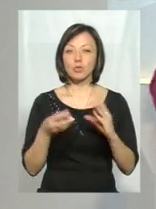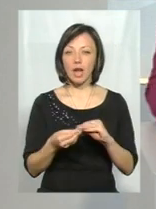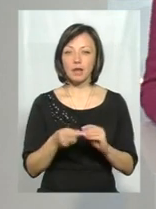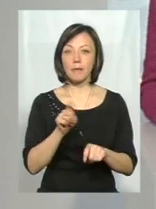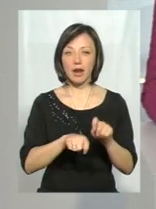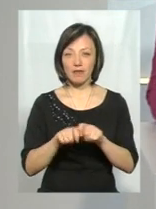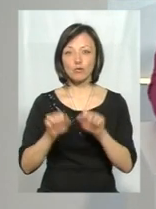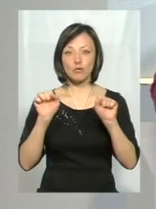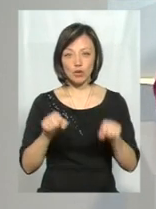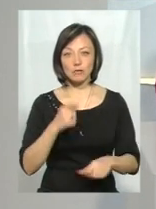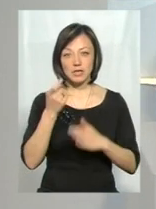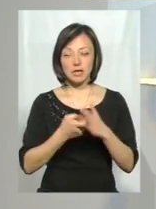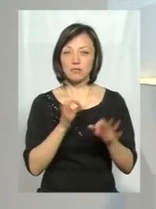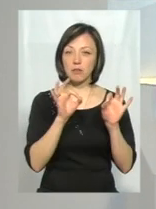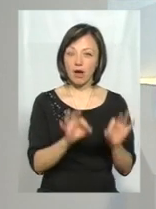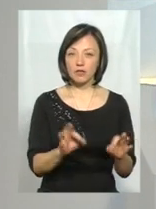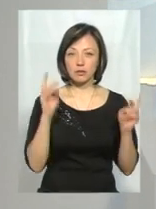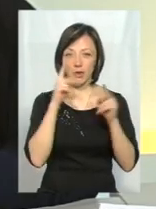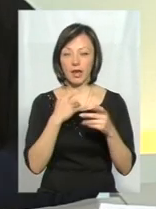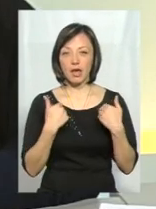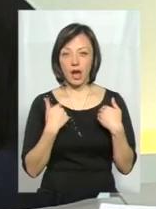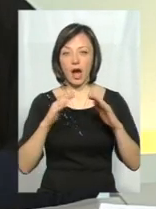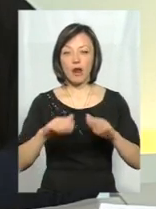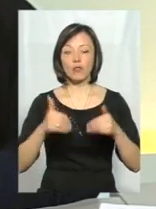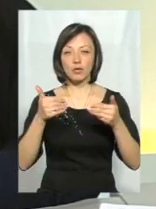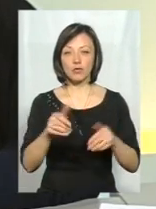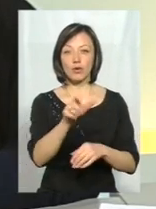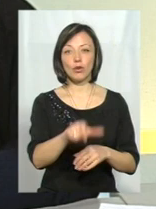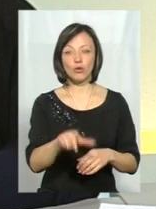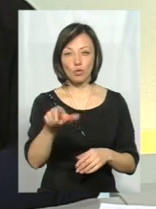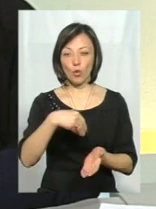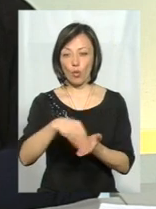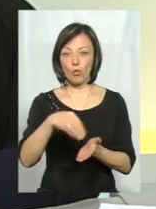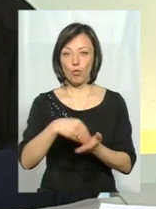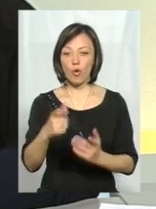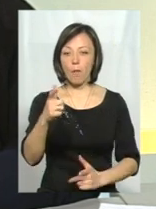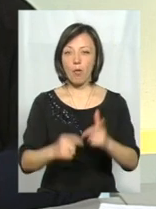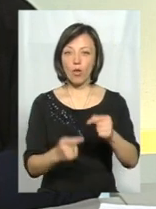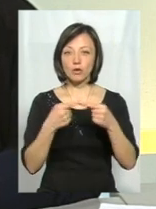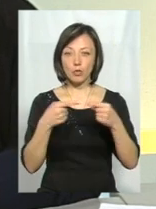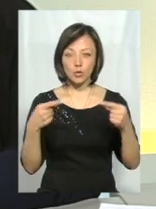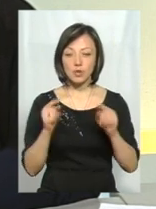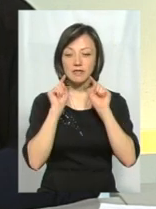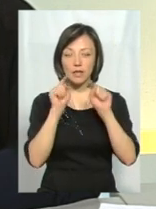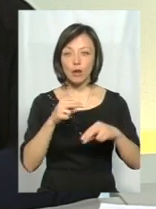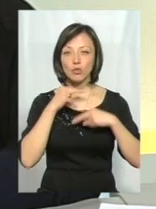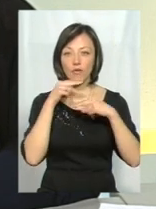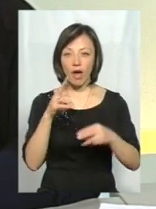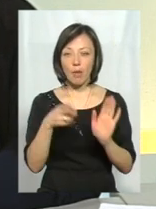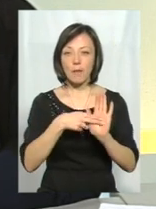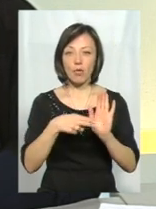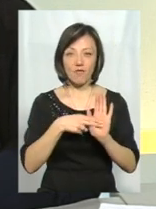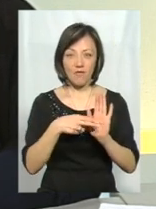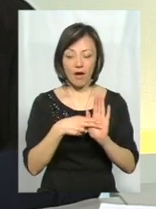дізнатися, правда це не... чи це неправда? Я рекомендував би споживачам, які купують молочні продукти, звертати увагу на